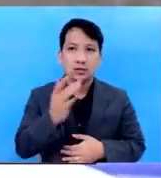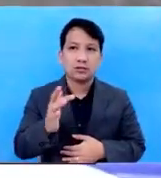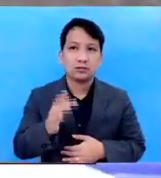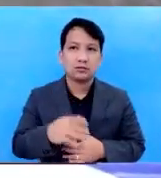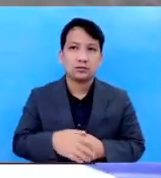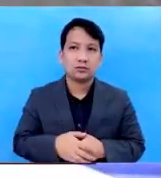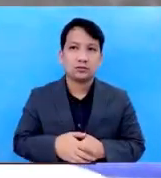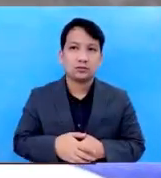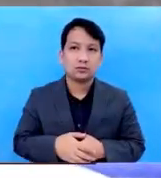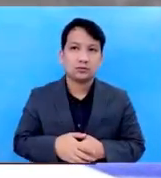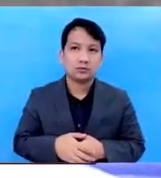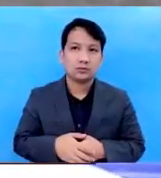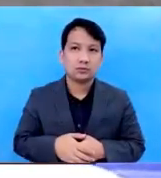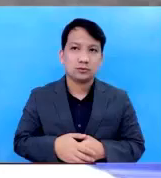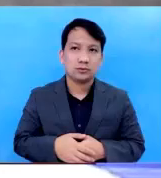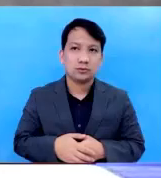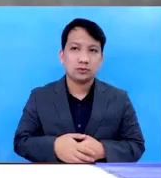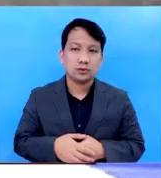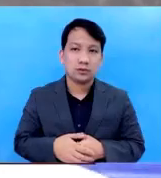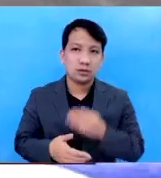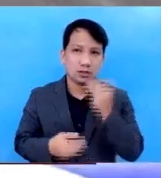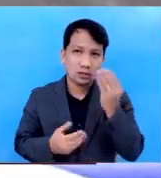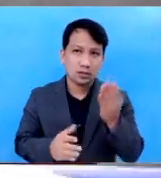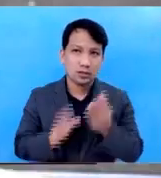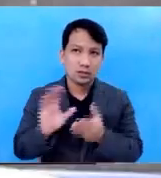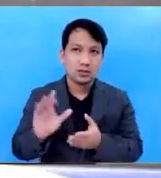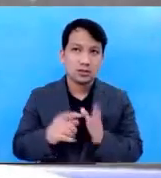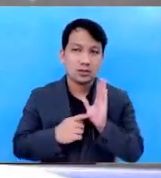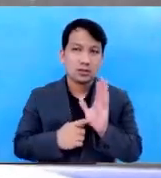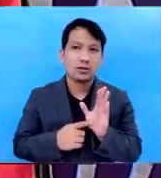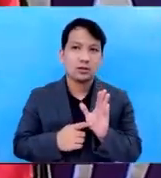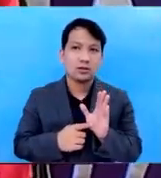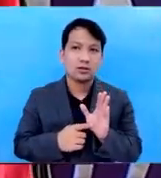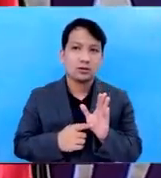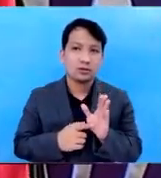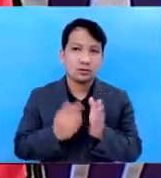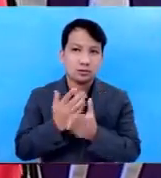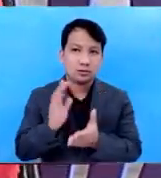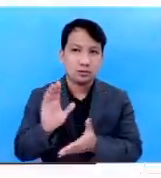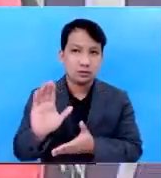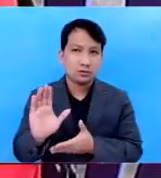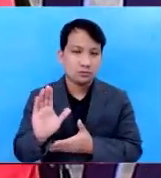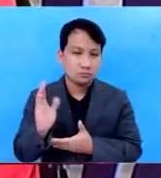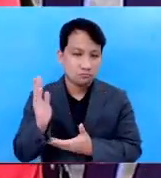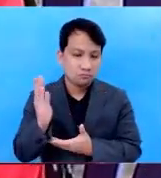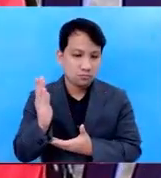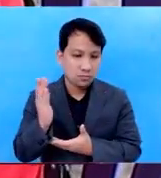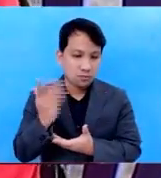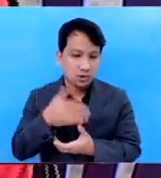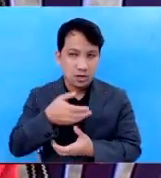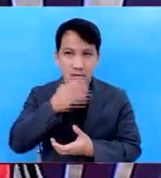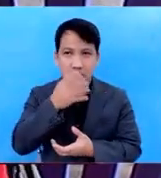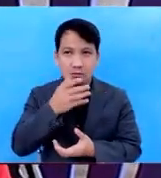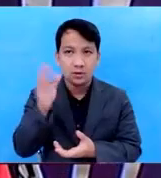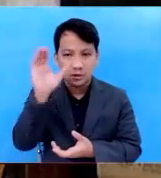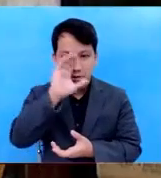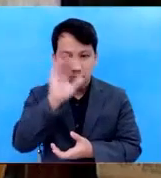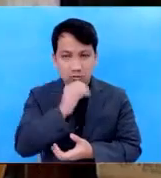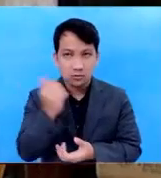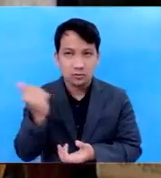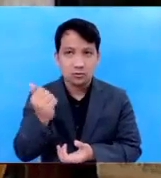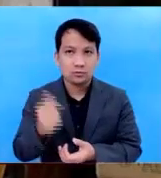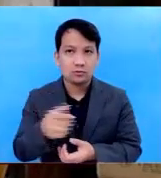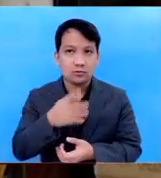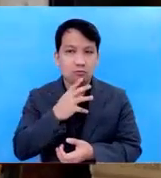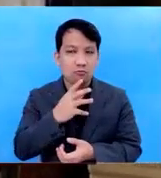drinks pagkatapos ng kain, kasi dumidikhay ka kagad. Tanggal uhaw, ganun. Alam na lang po ng iba. Diya, tubig.